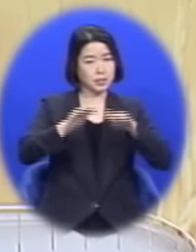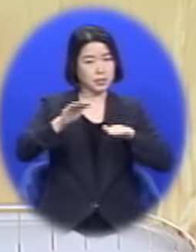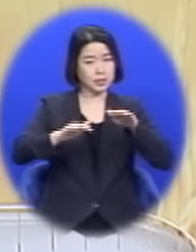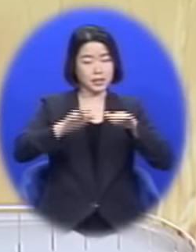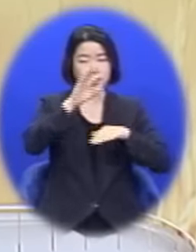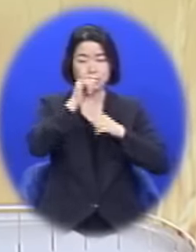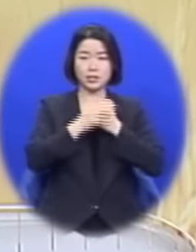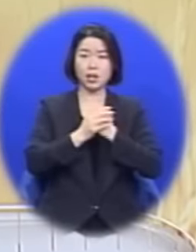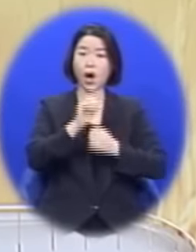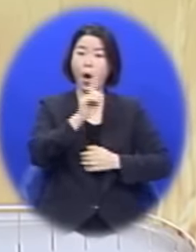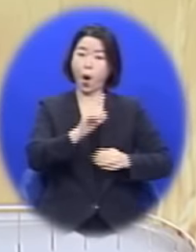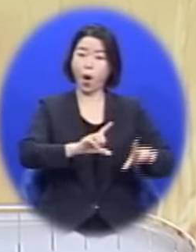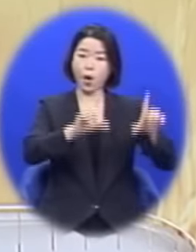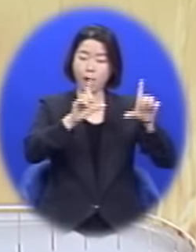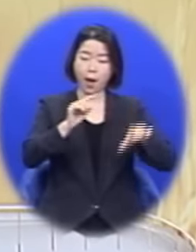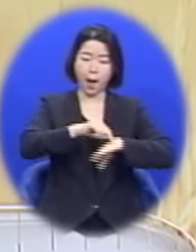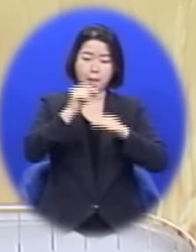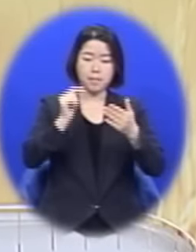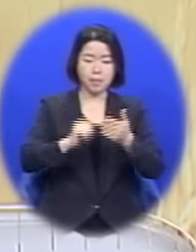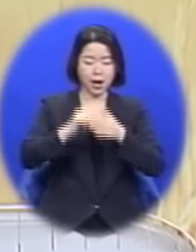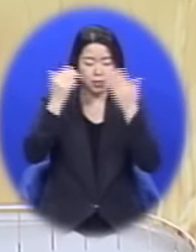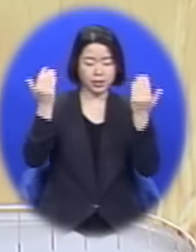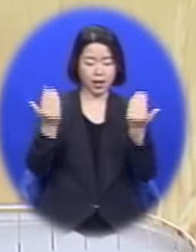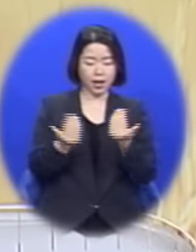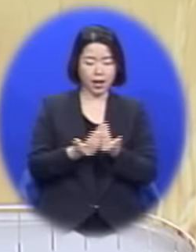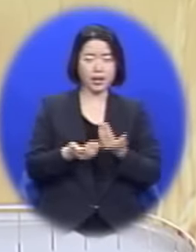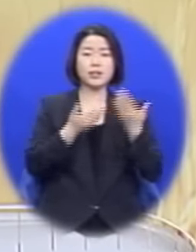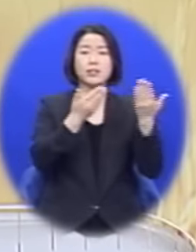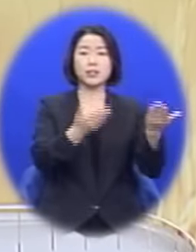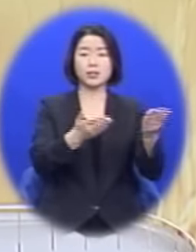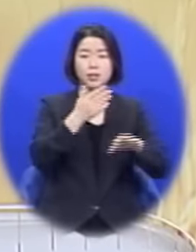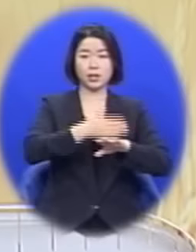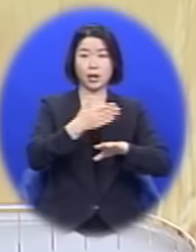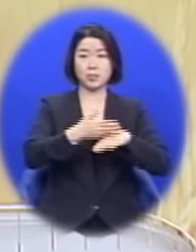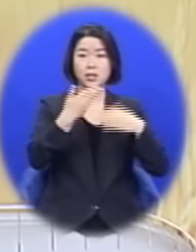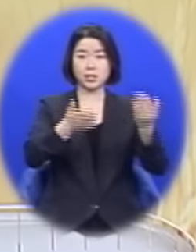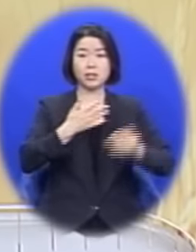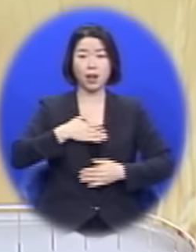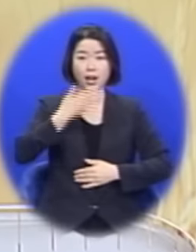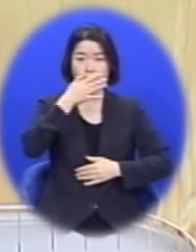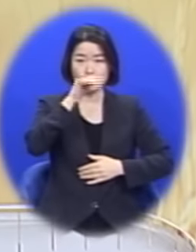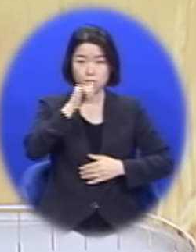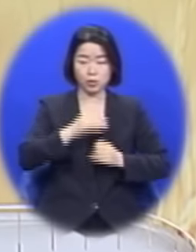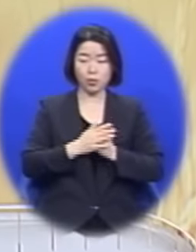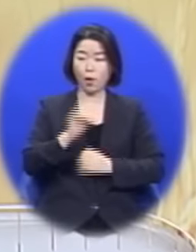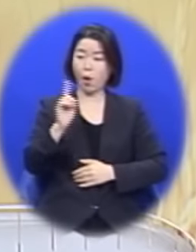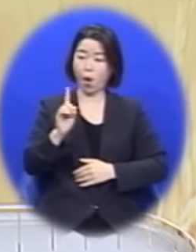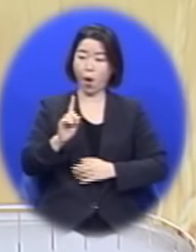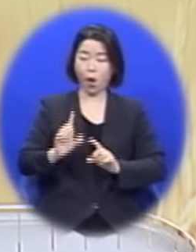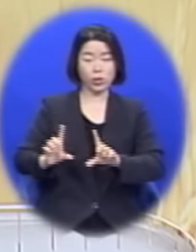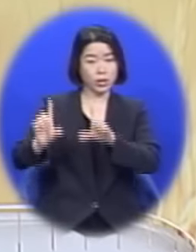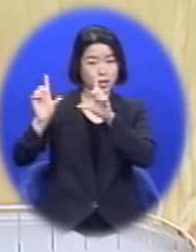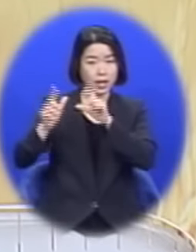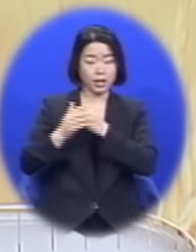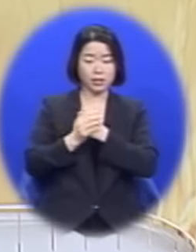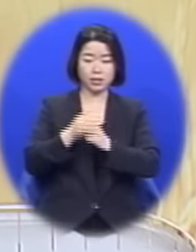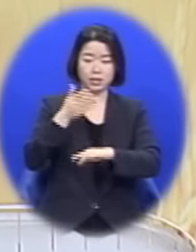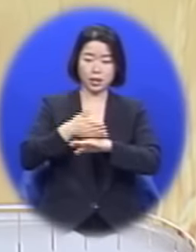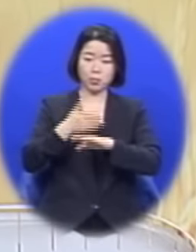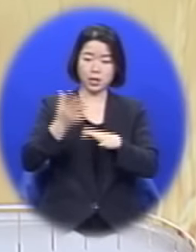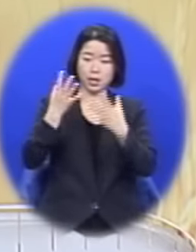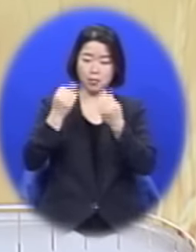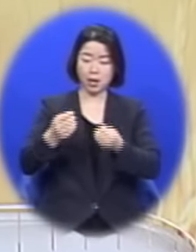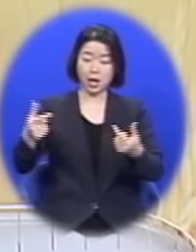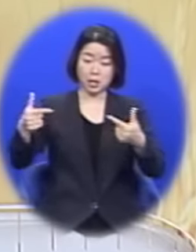정말 마음을 다해서 감사했구나. 어느 해는 올해는 성도들의 마음에 감사가 많이 작아졌구나. 그런